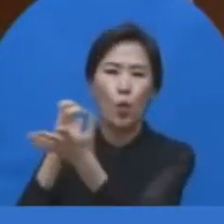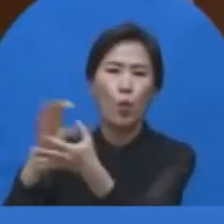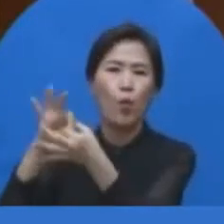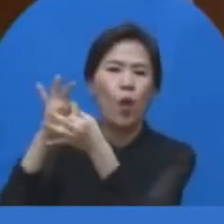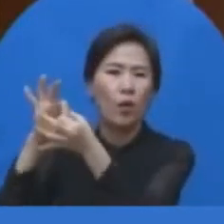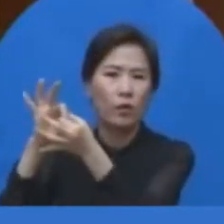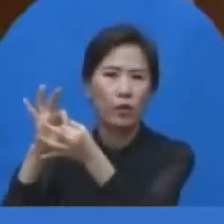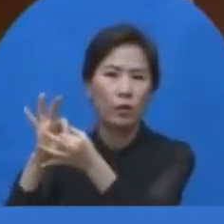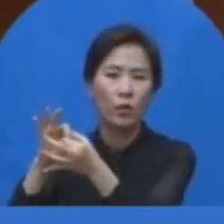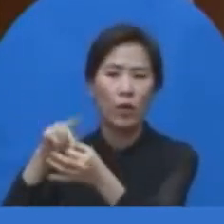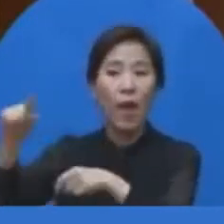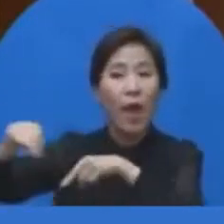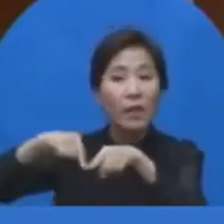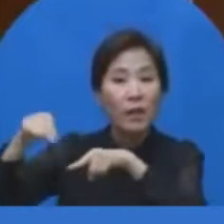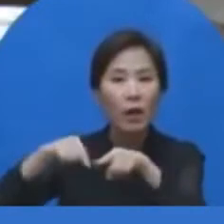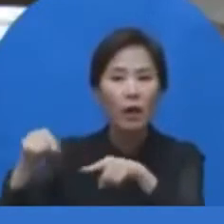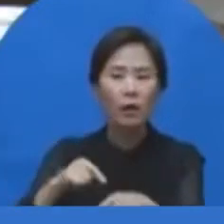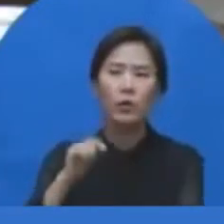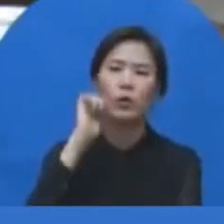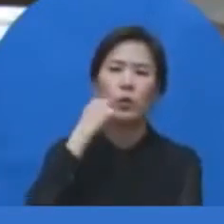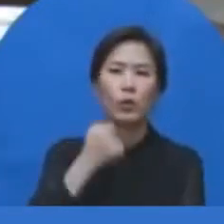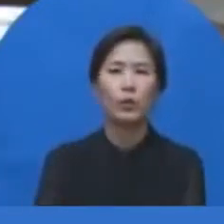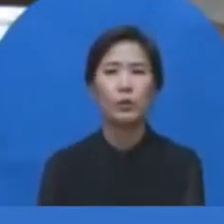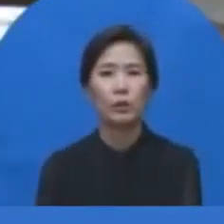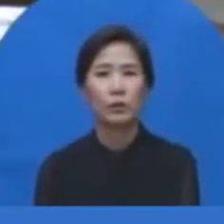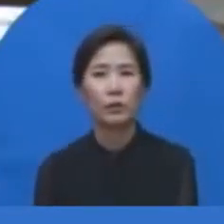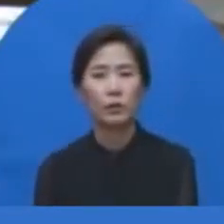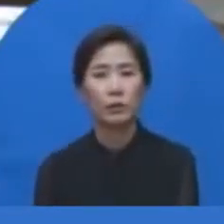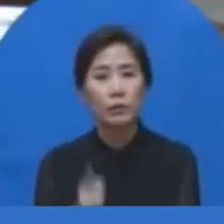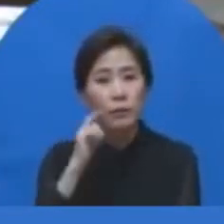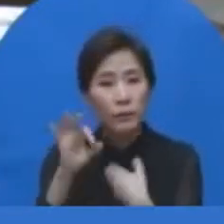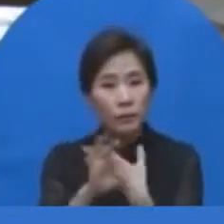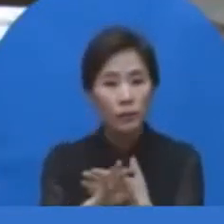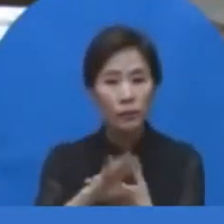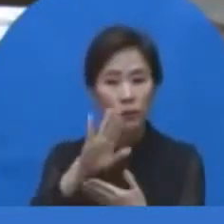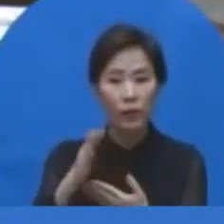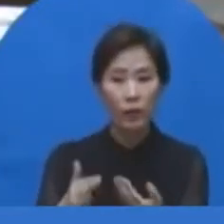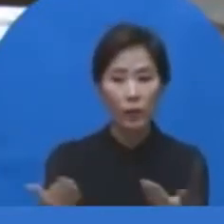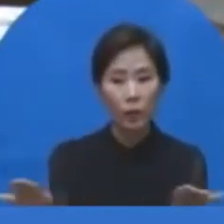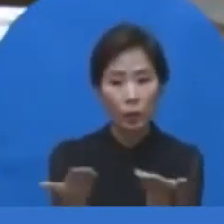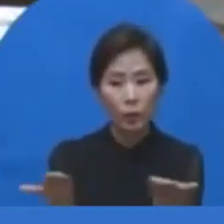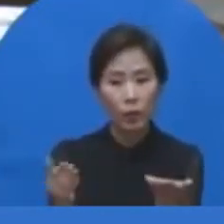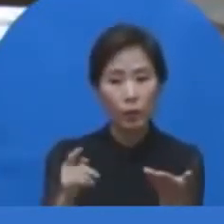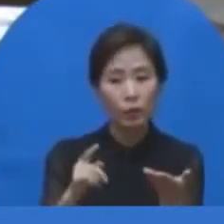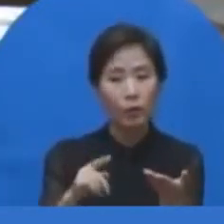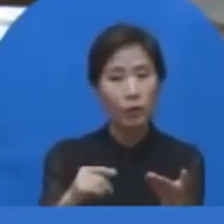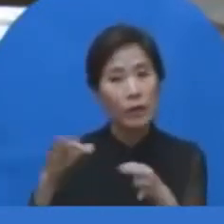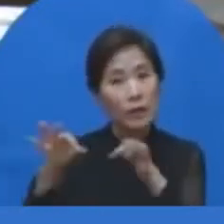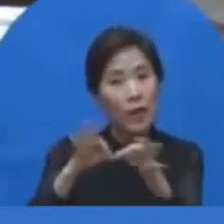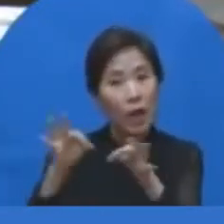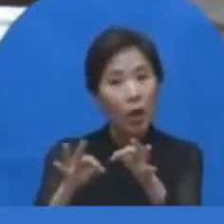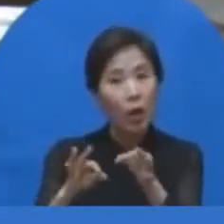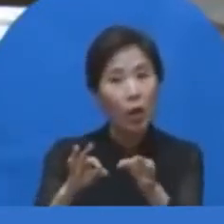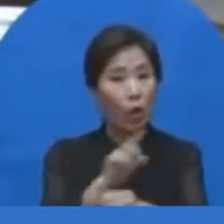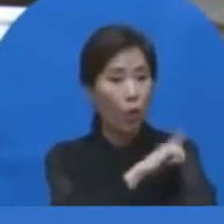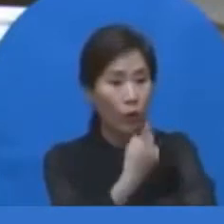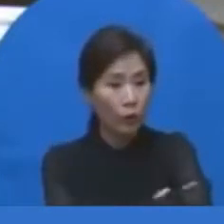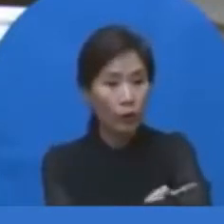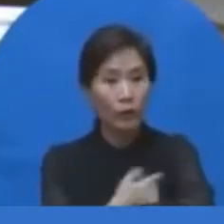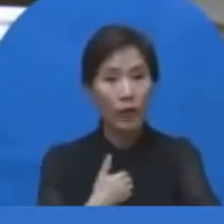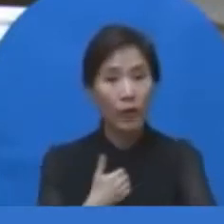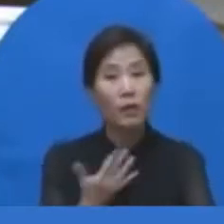불가능에 가깝다라고 이야기를 할수 있습니다. 그러므로 만약 노동3건을 보장하고 그것이 충분히 행사될 수 있도록 하려고